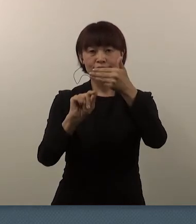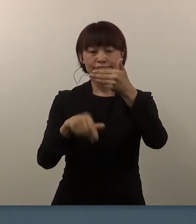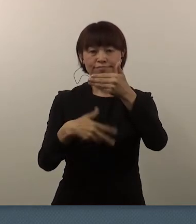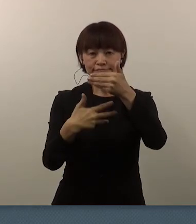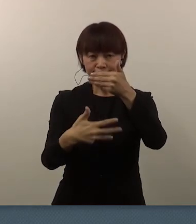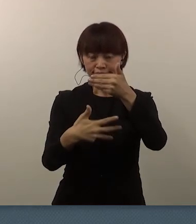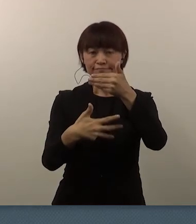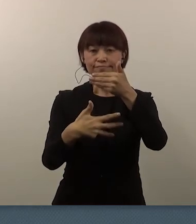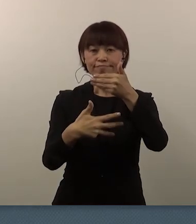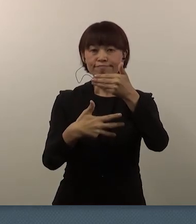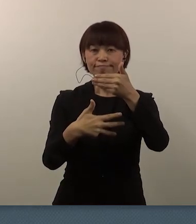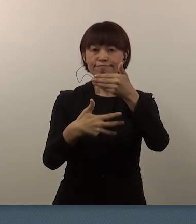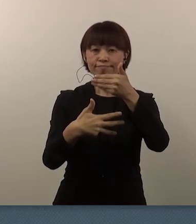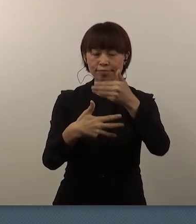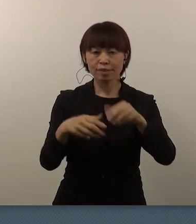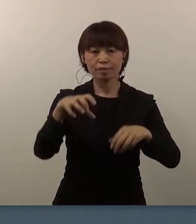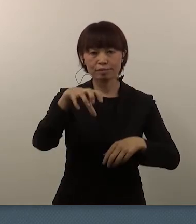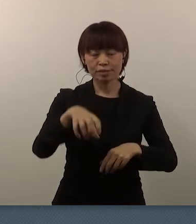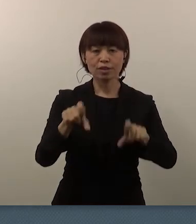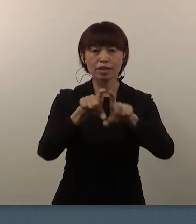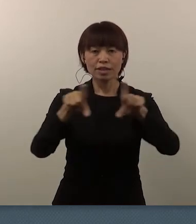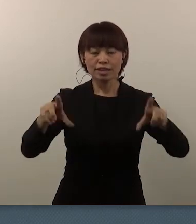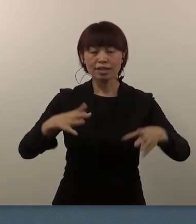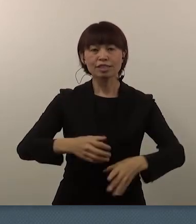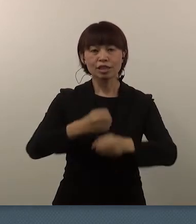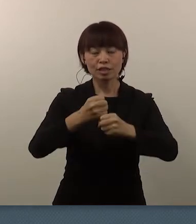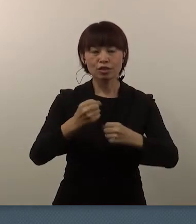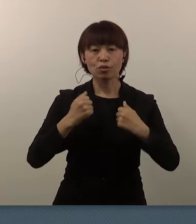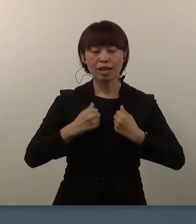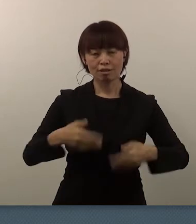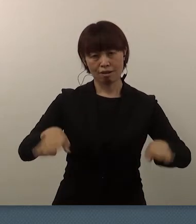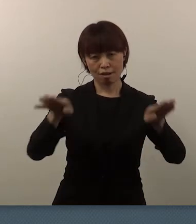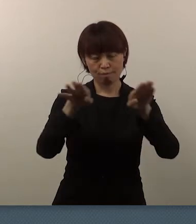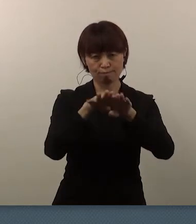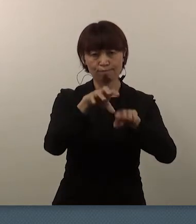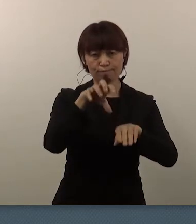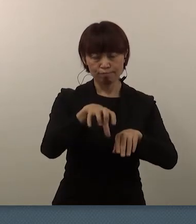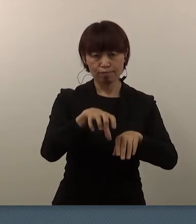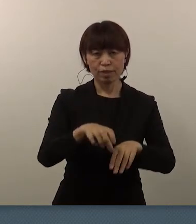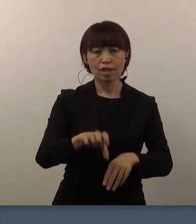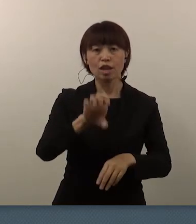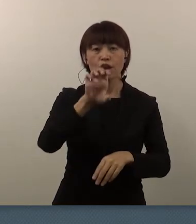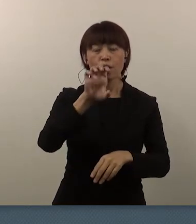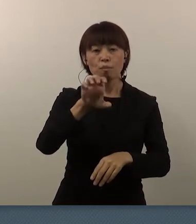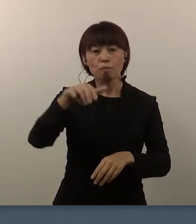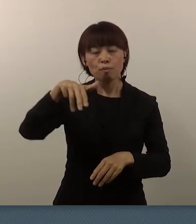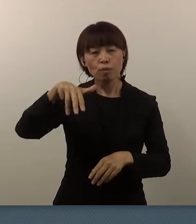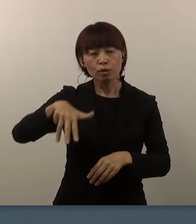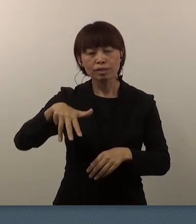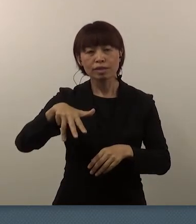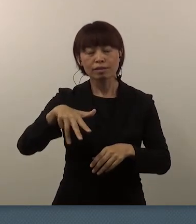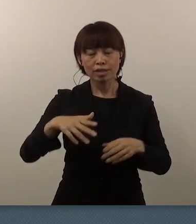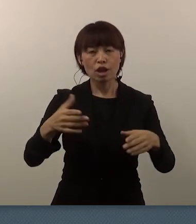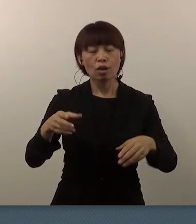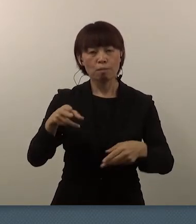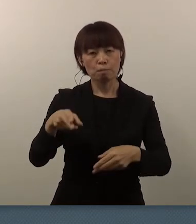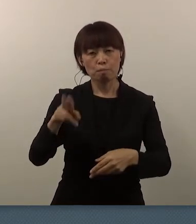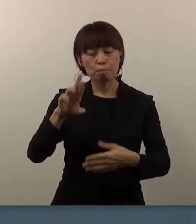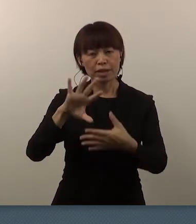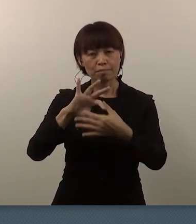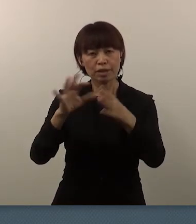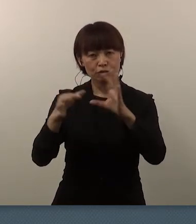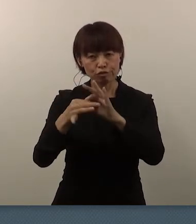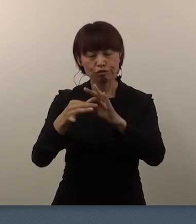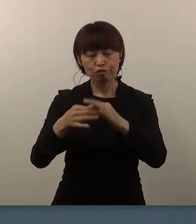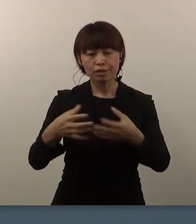9月8日に平塚総合体育館において、平昌2018冬季パラリンピックで日本選手団団長